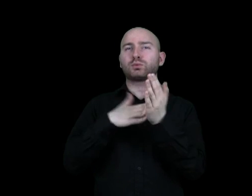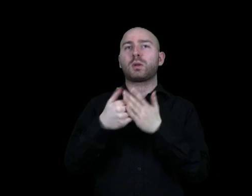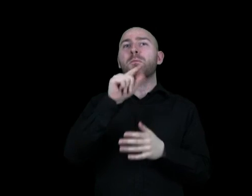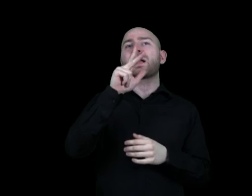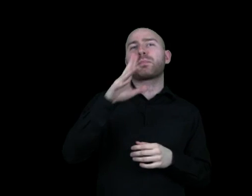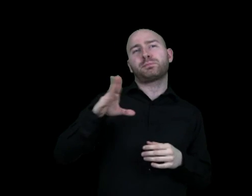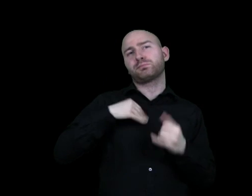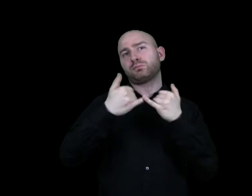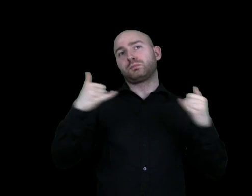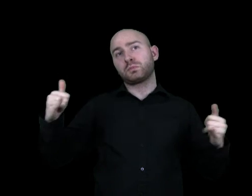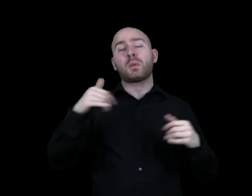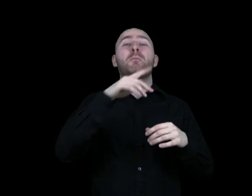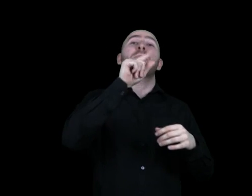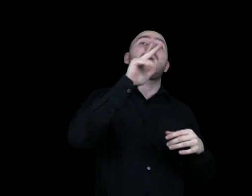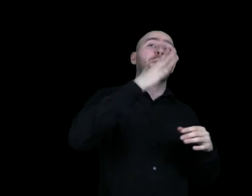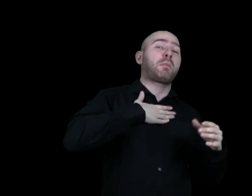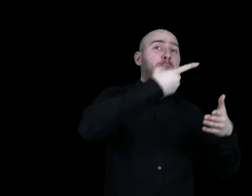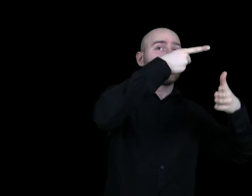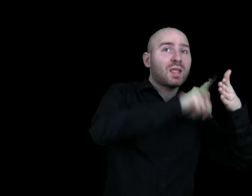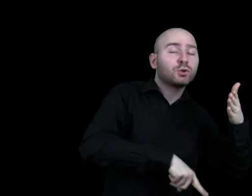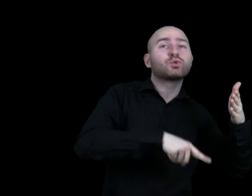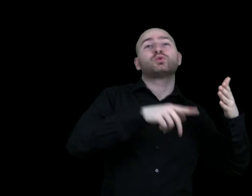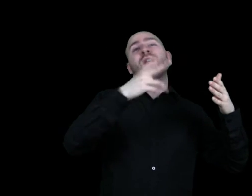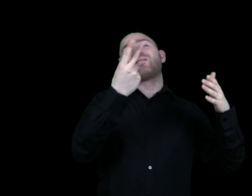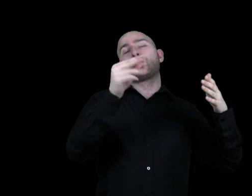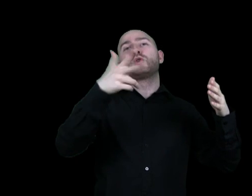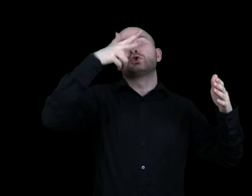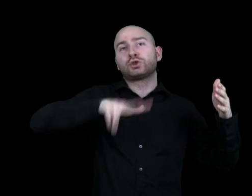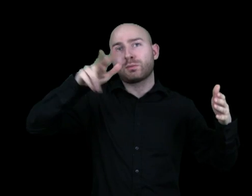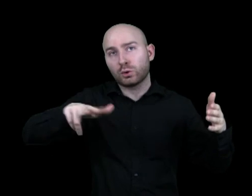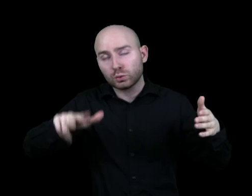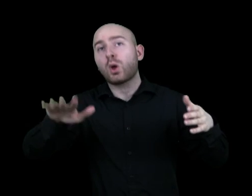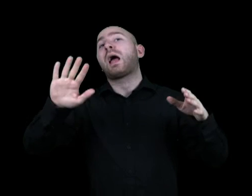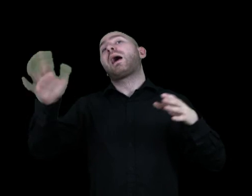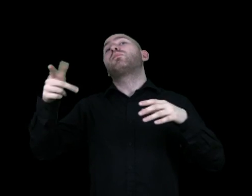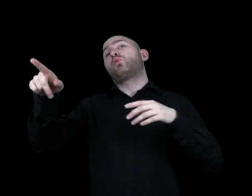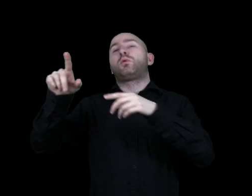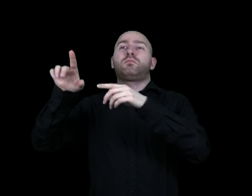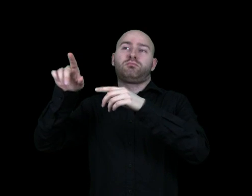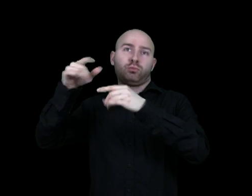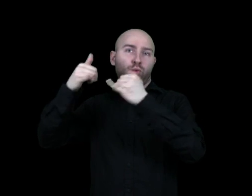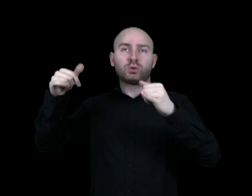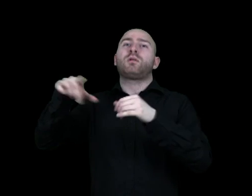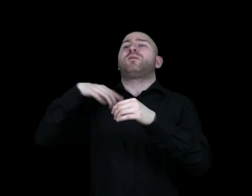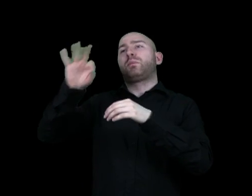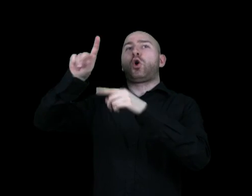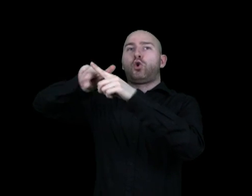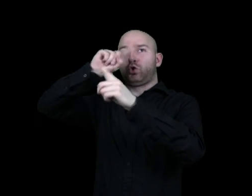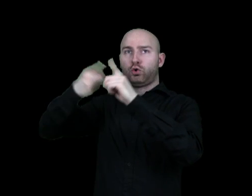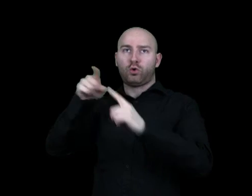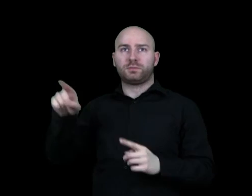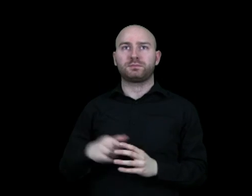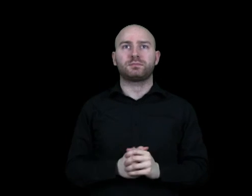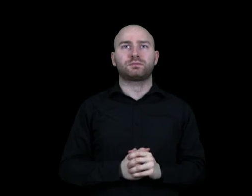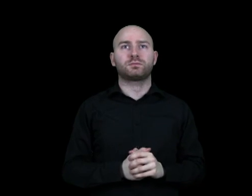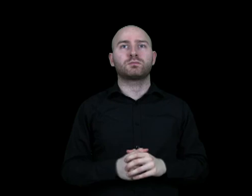W danym okresie to jest proste. Może być PKB miesięczny, PKB kwartalny, czyli 3 miesięczny, albo PKB w danym roku.